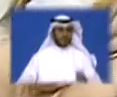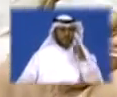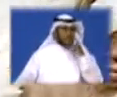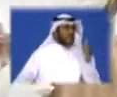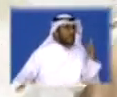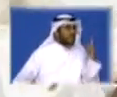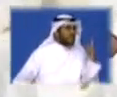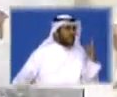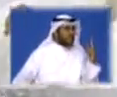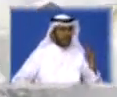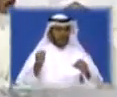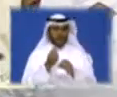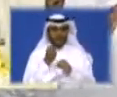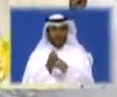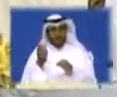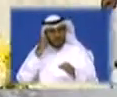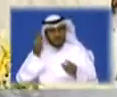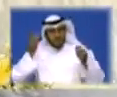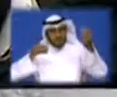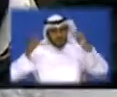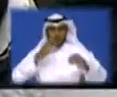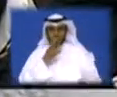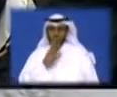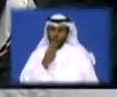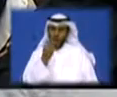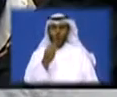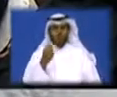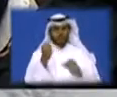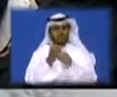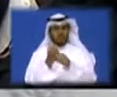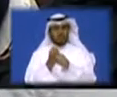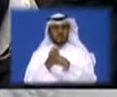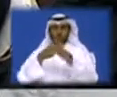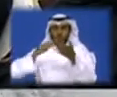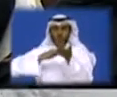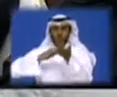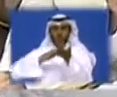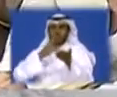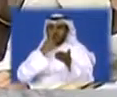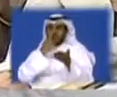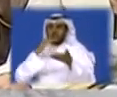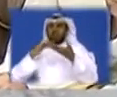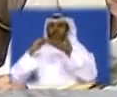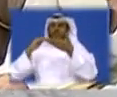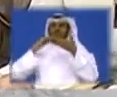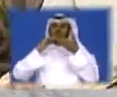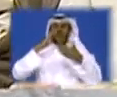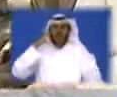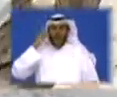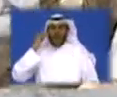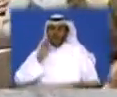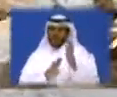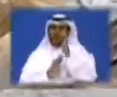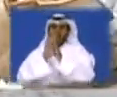إضافة جديدة تدعو إلى الفخر والاعتزاز لمساهمات أهل الكويت الأوفياء في دعم وتطوير